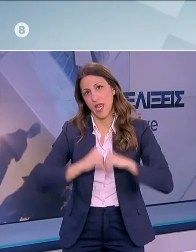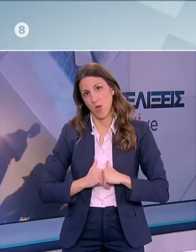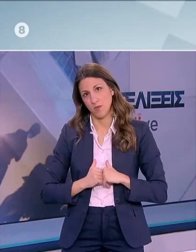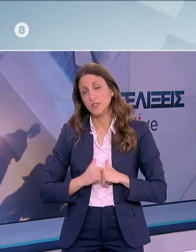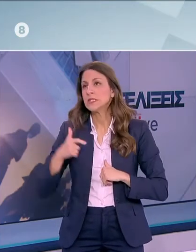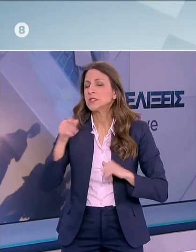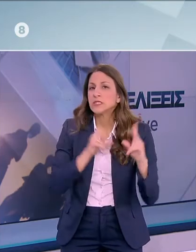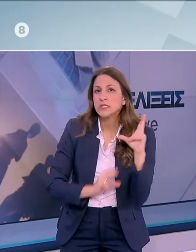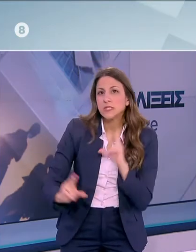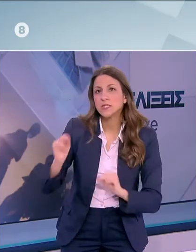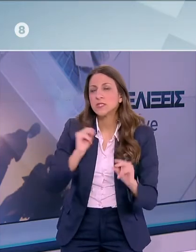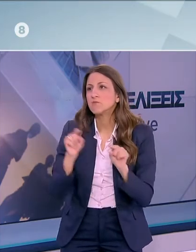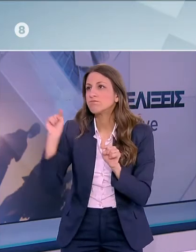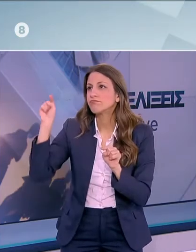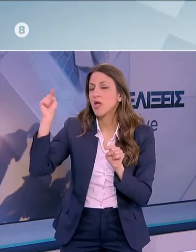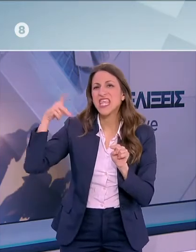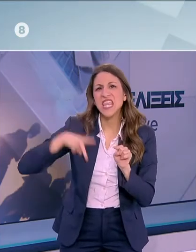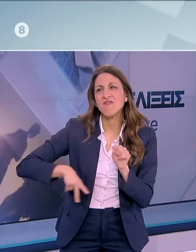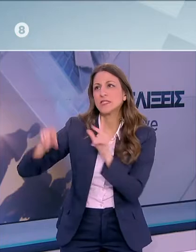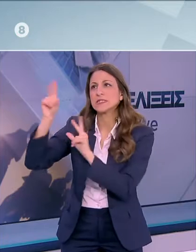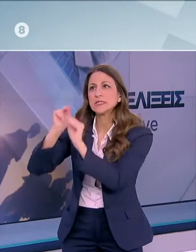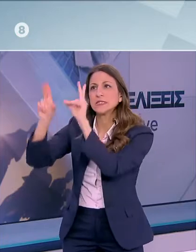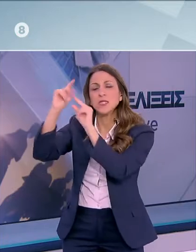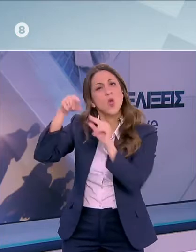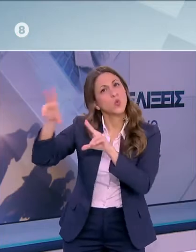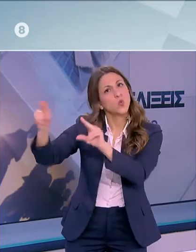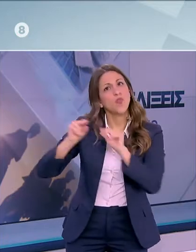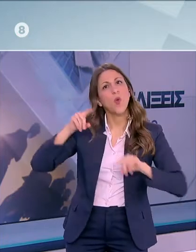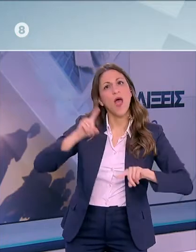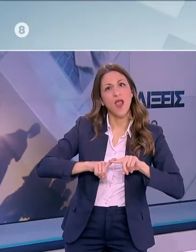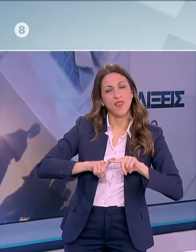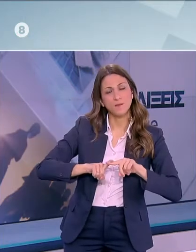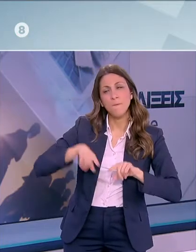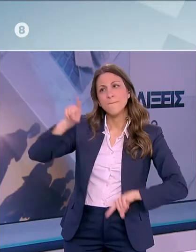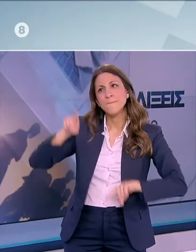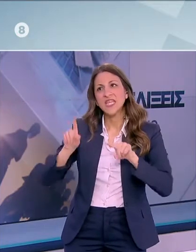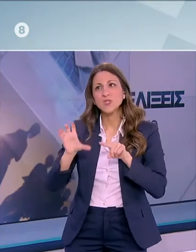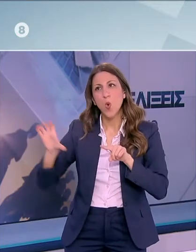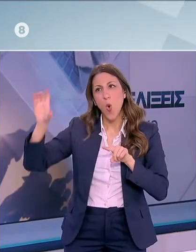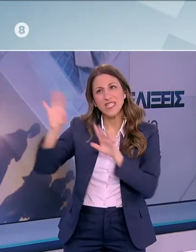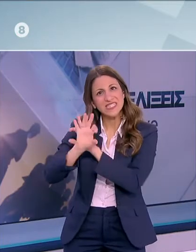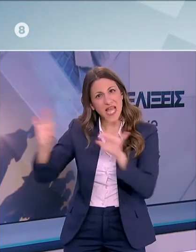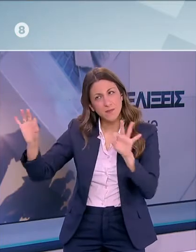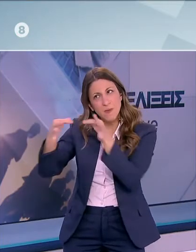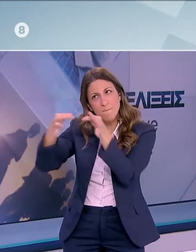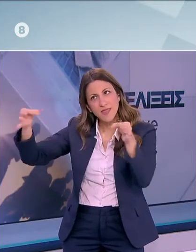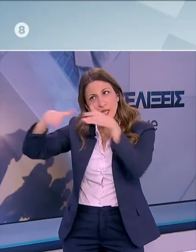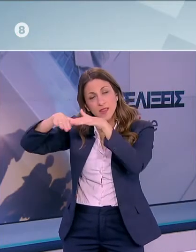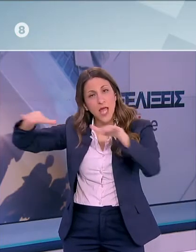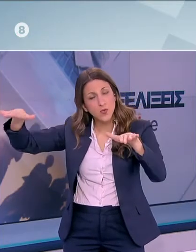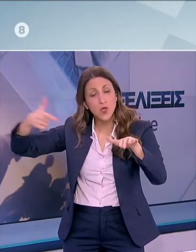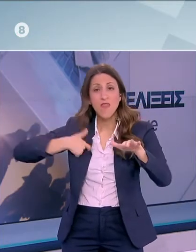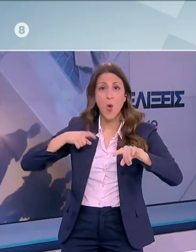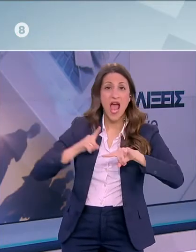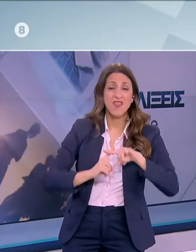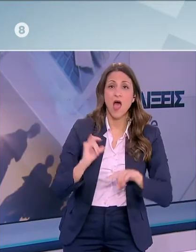και συζητιέται και στην πατρίδα μας. Ίσως έχετε δει ένα ευρωπαϊκό χάρτη πορείας για την άρση των μέτρων. Παρόμοιες δράσεις πρέπει να βασίζονται στην